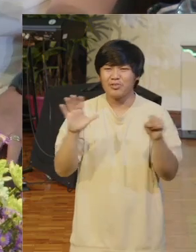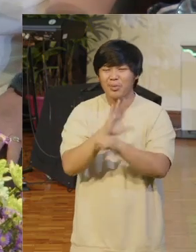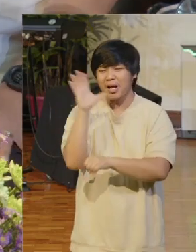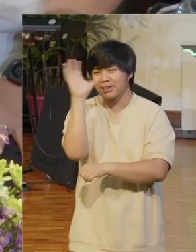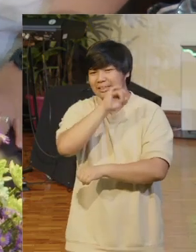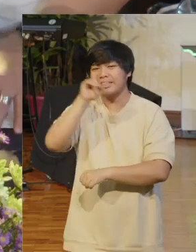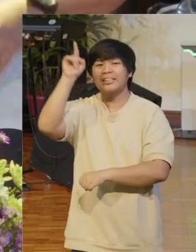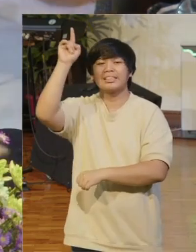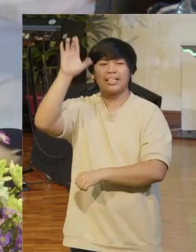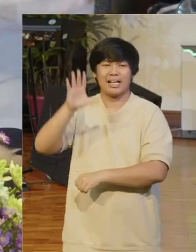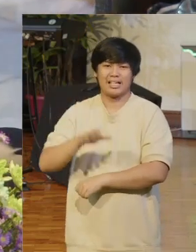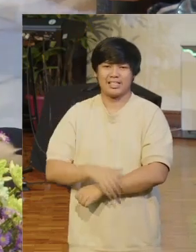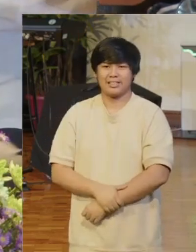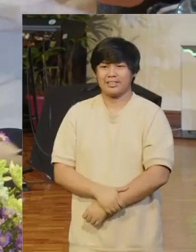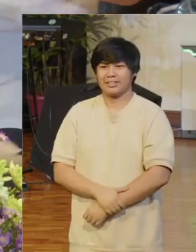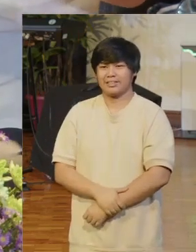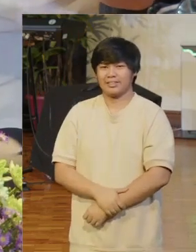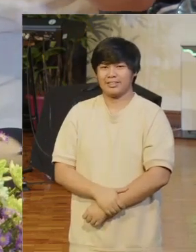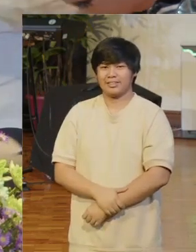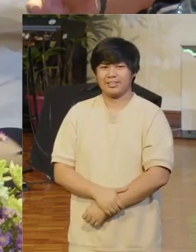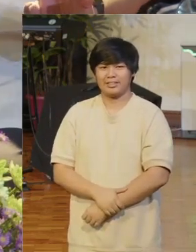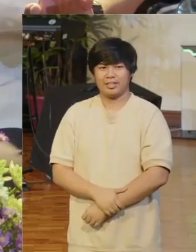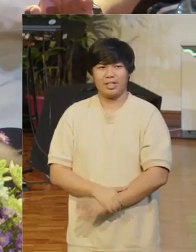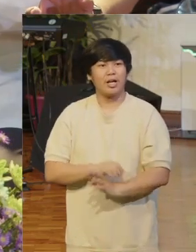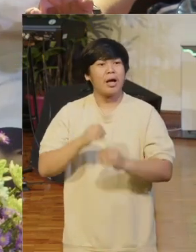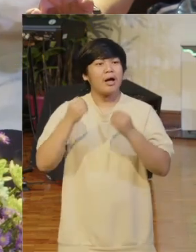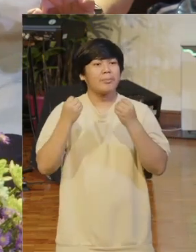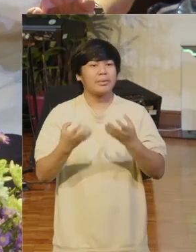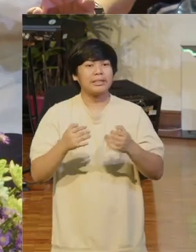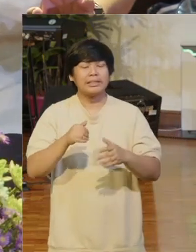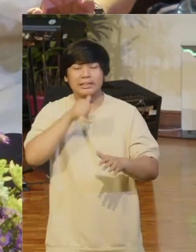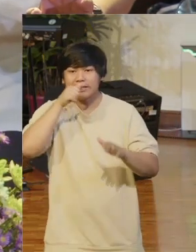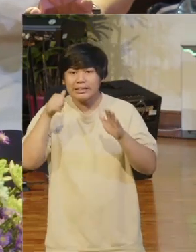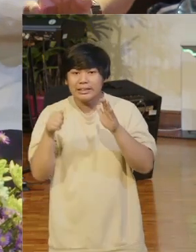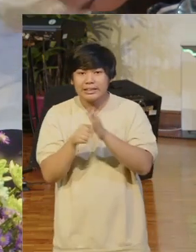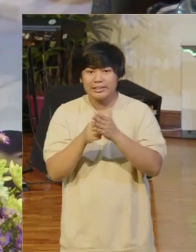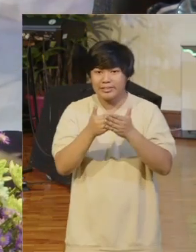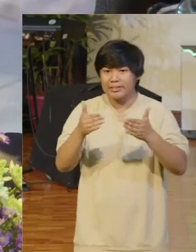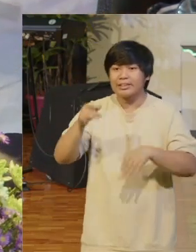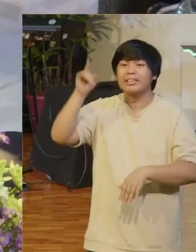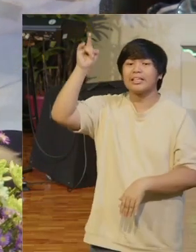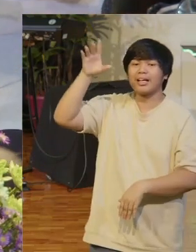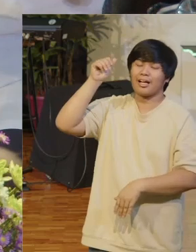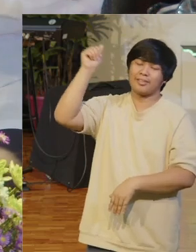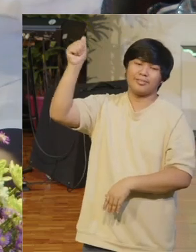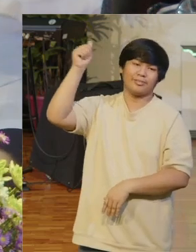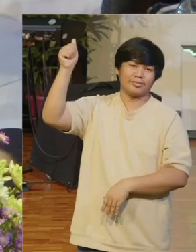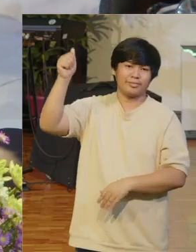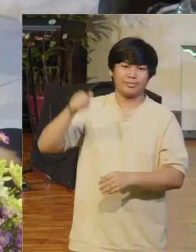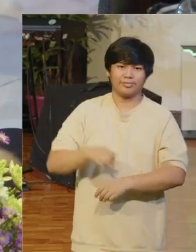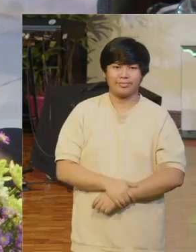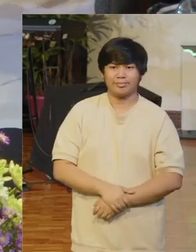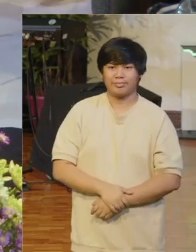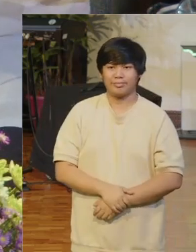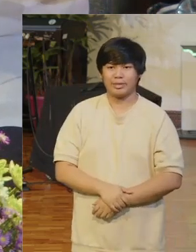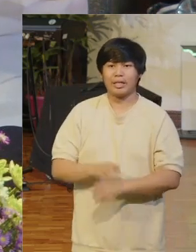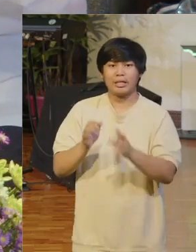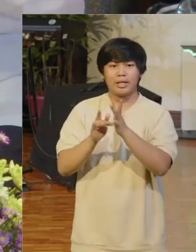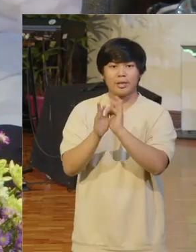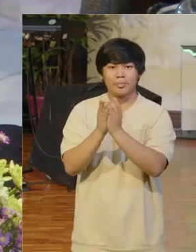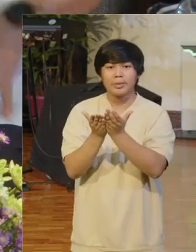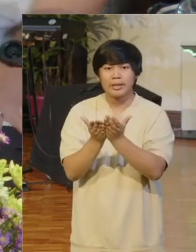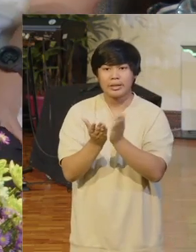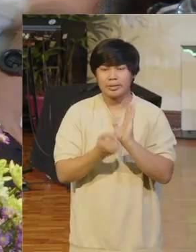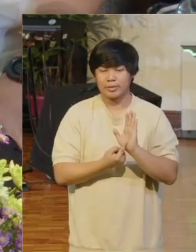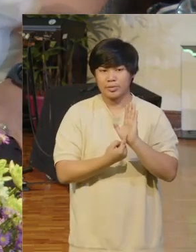Deuteronomy 29:29, the secret things belong to the Lord our God, but the things that are revealed, ito po yun, ang Biblia, the things that